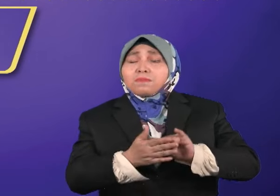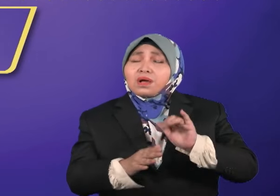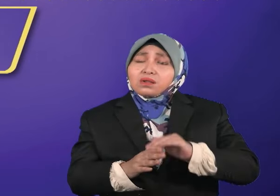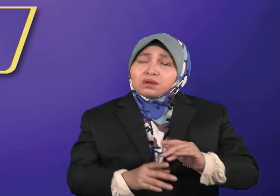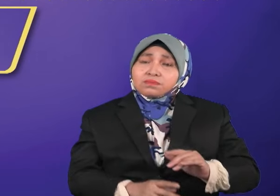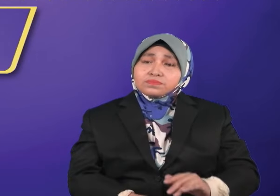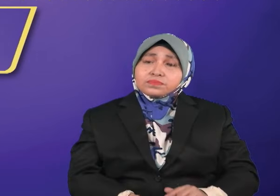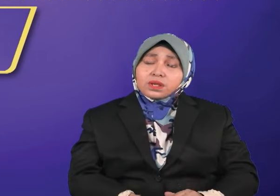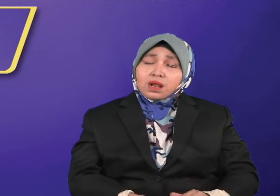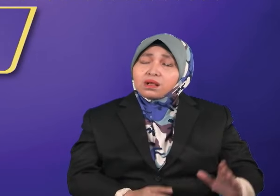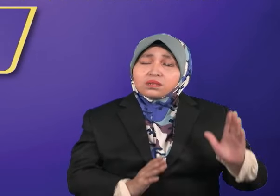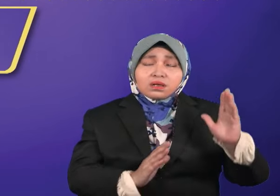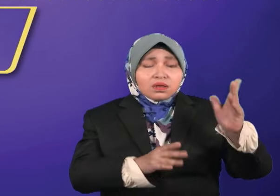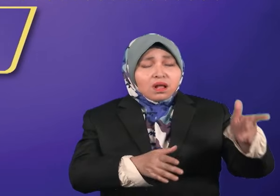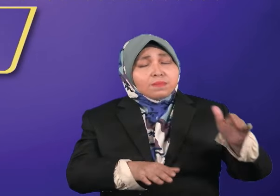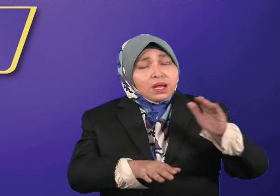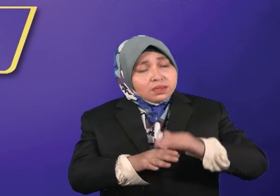العسر،